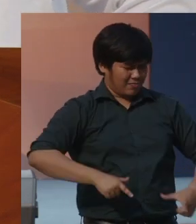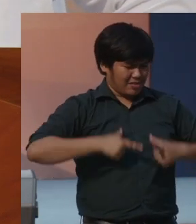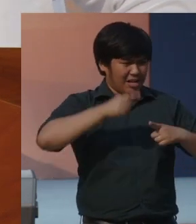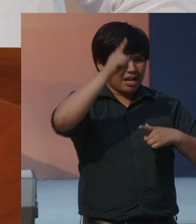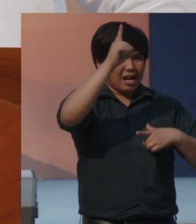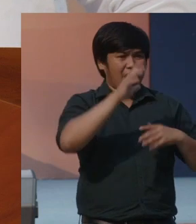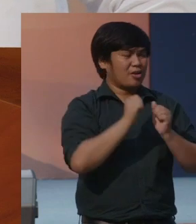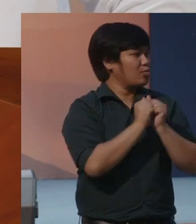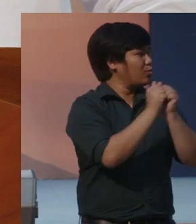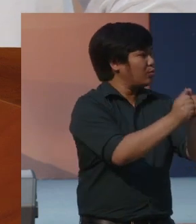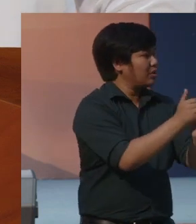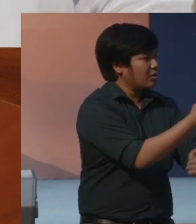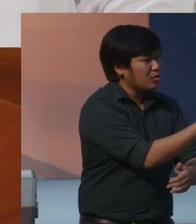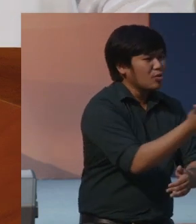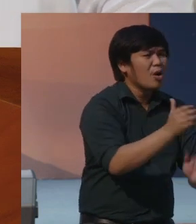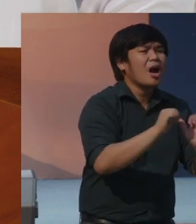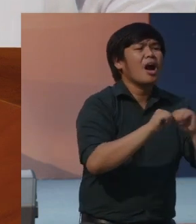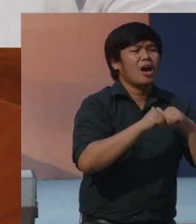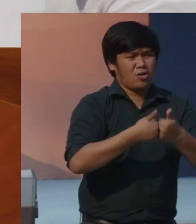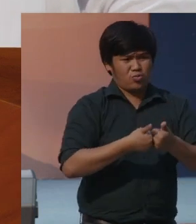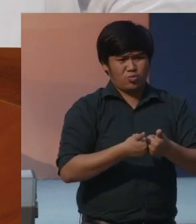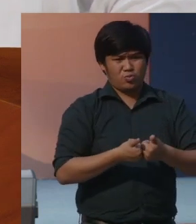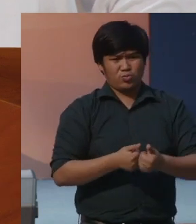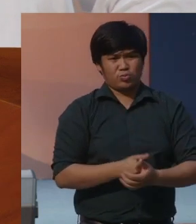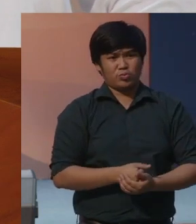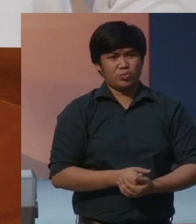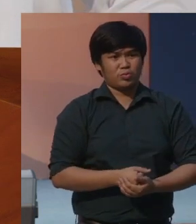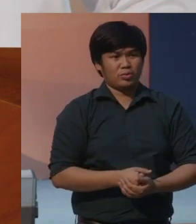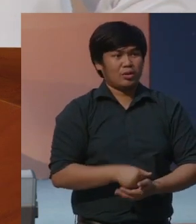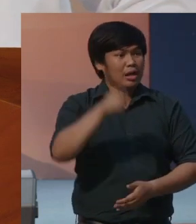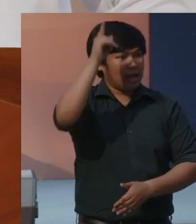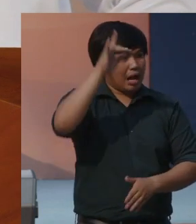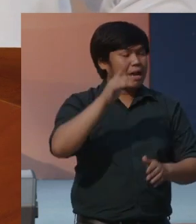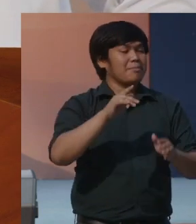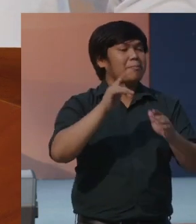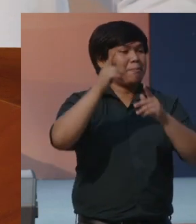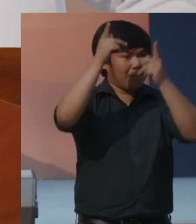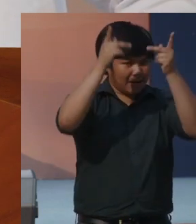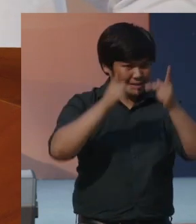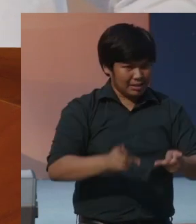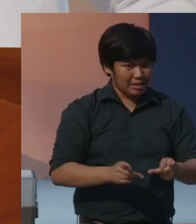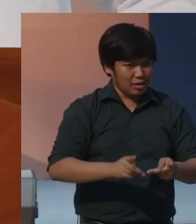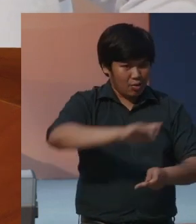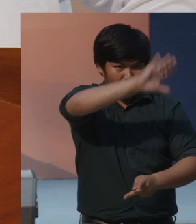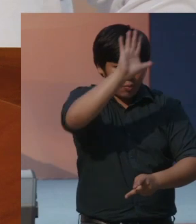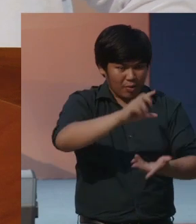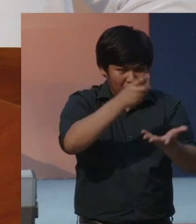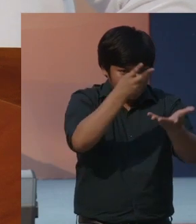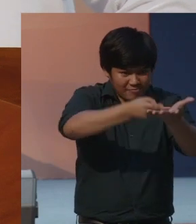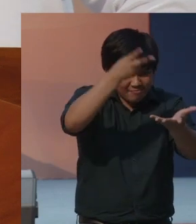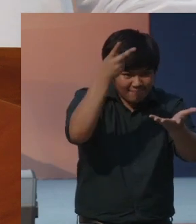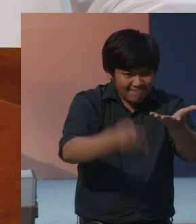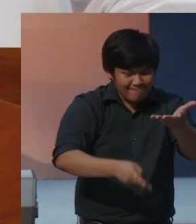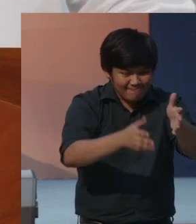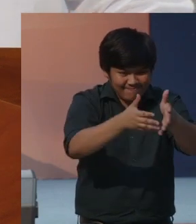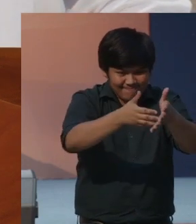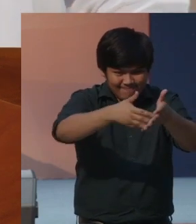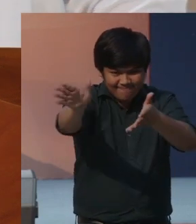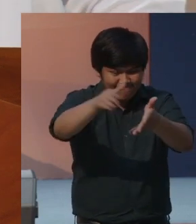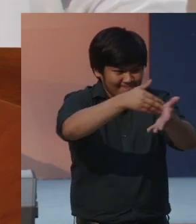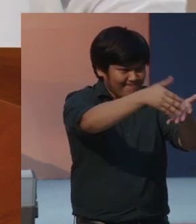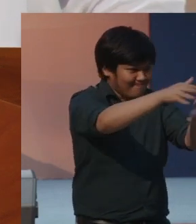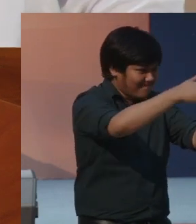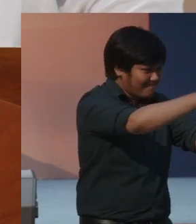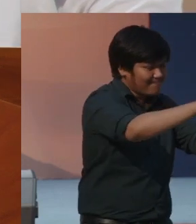you. Yan, presence niya yon. And He will without fail drive out from before